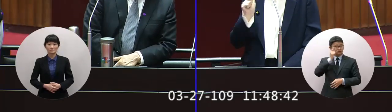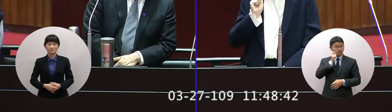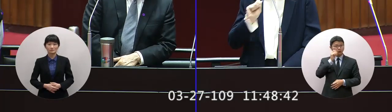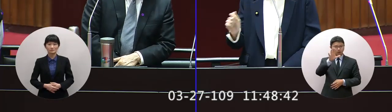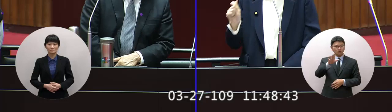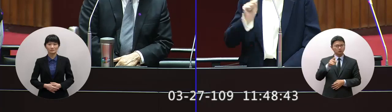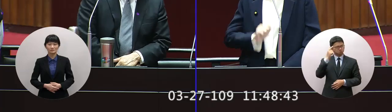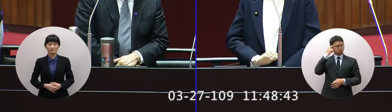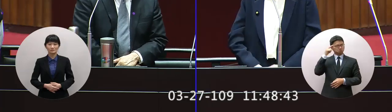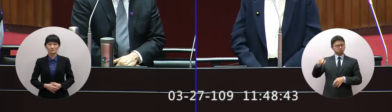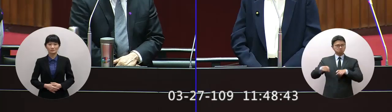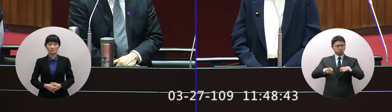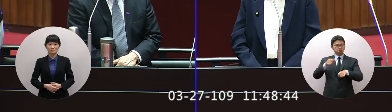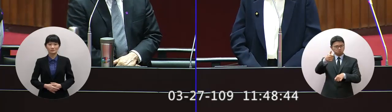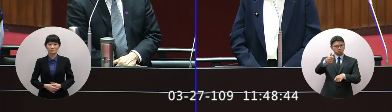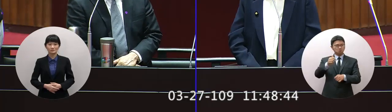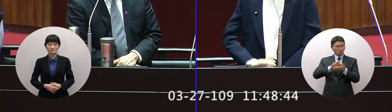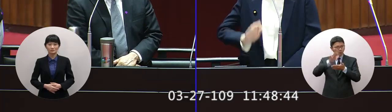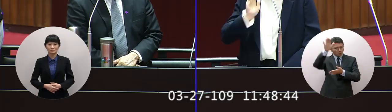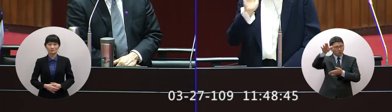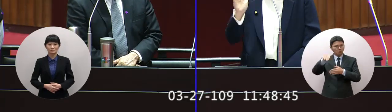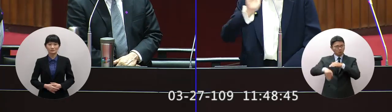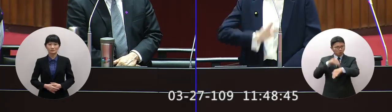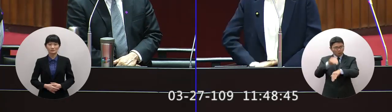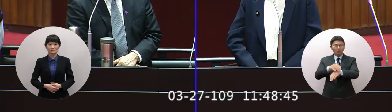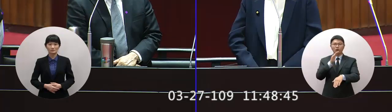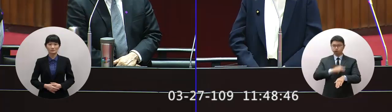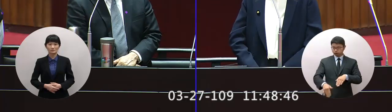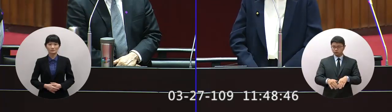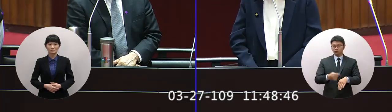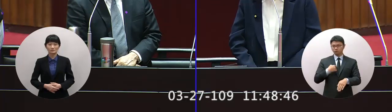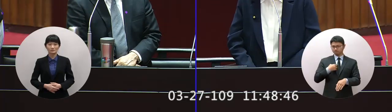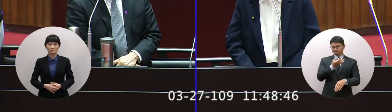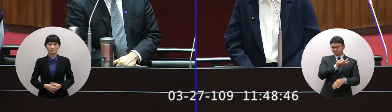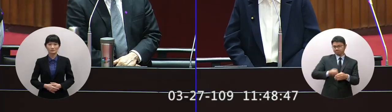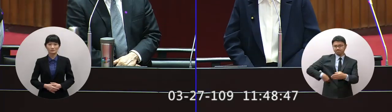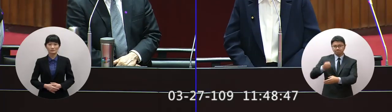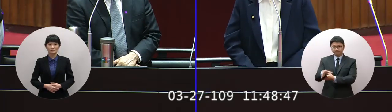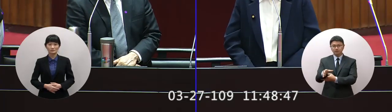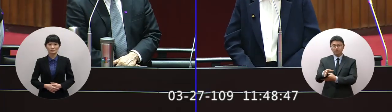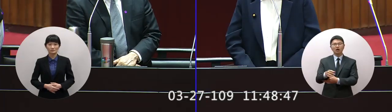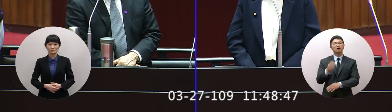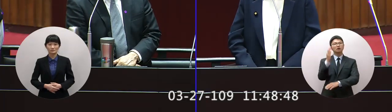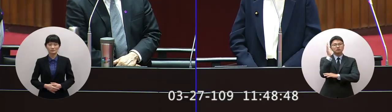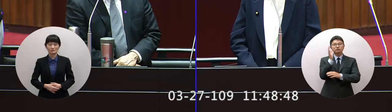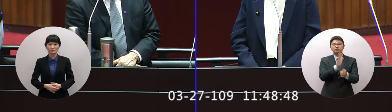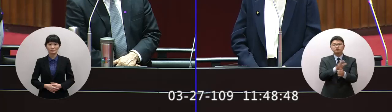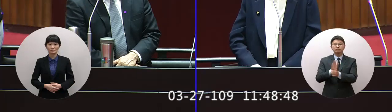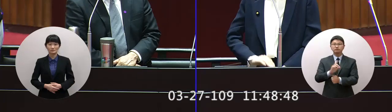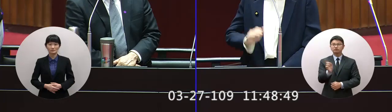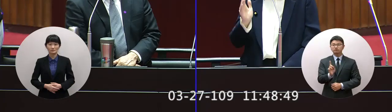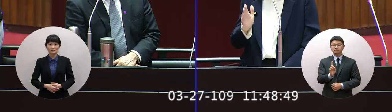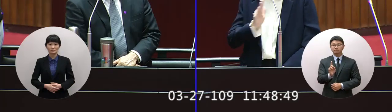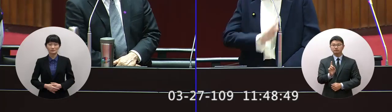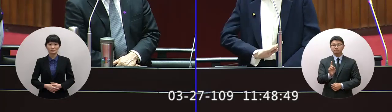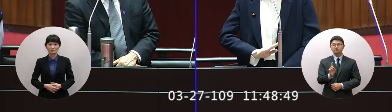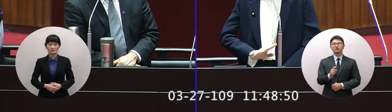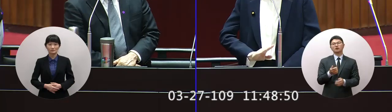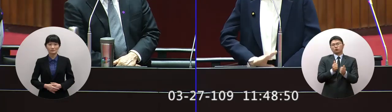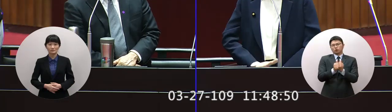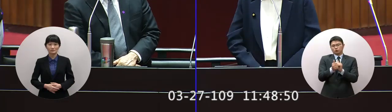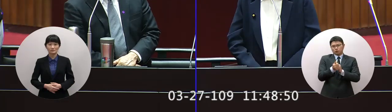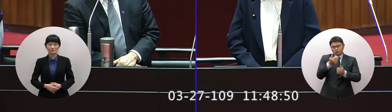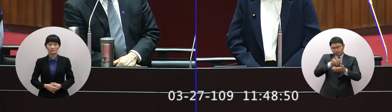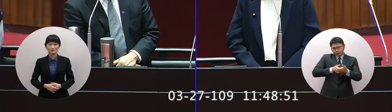的好，我觉得他以后一定很有成就，我来投资他。那政府做的是什么呢？政府做的是就是在减